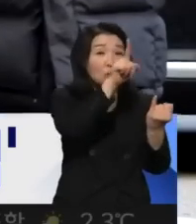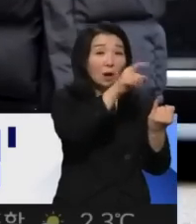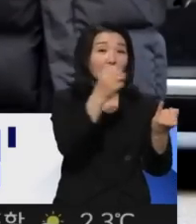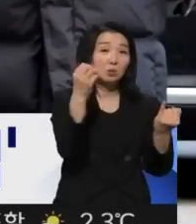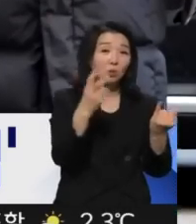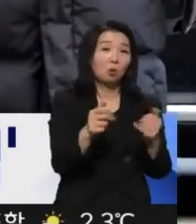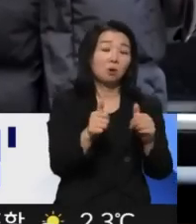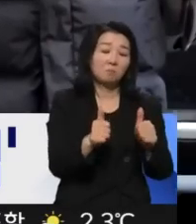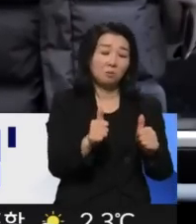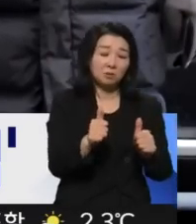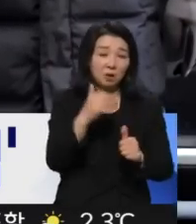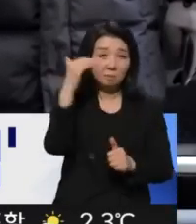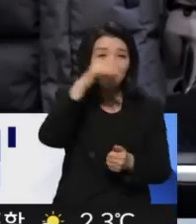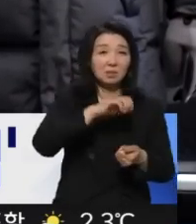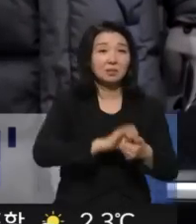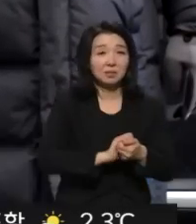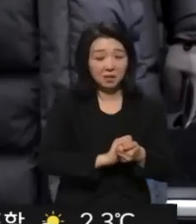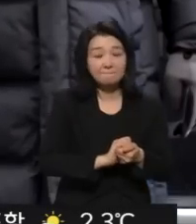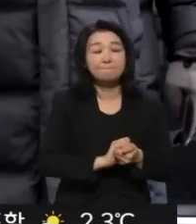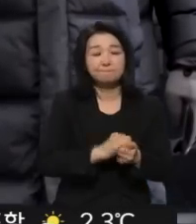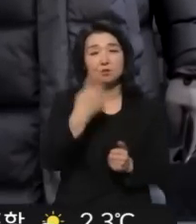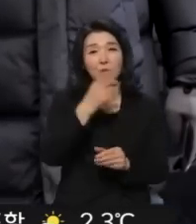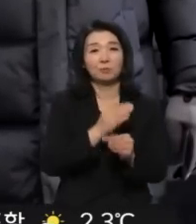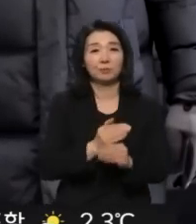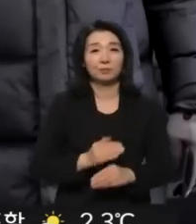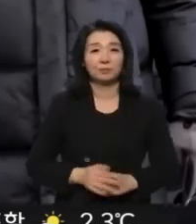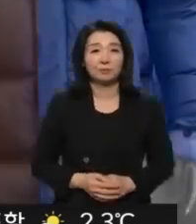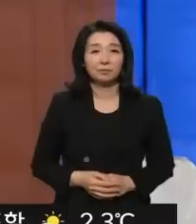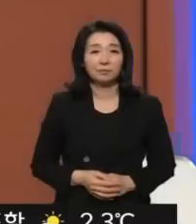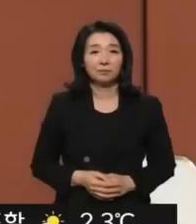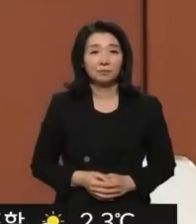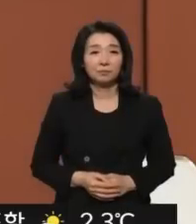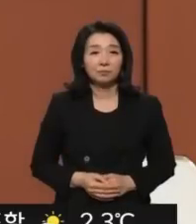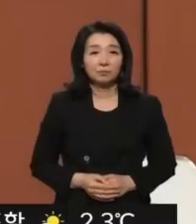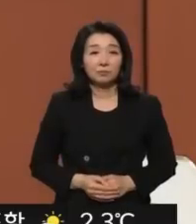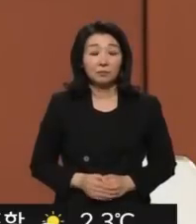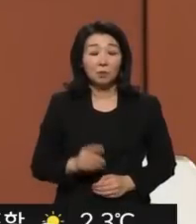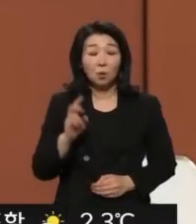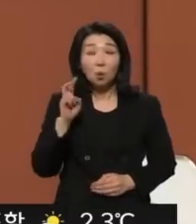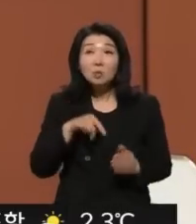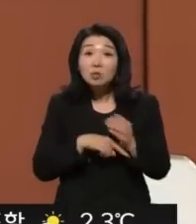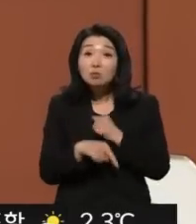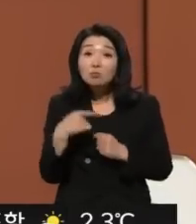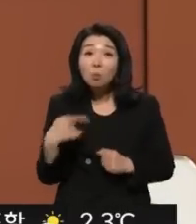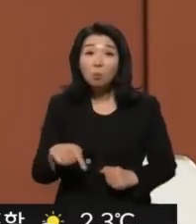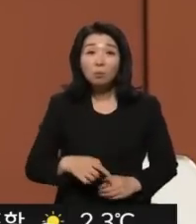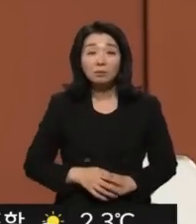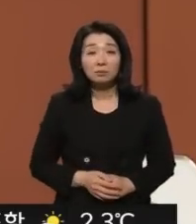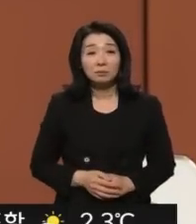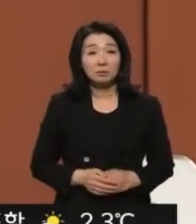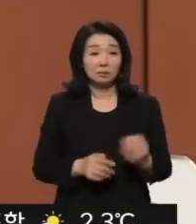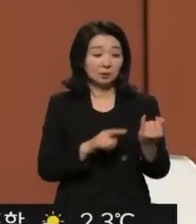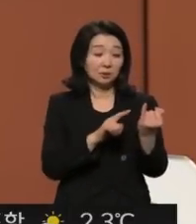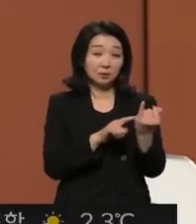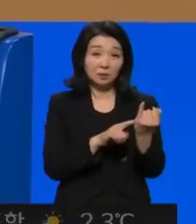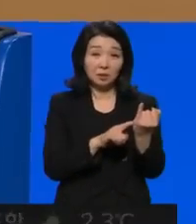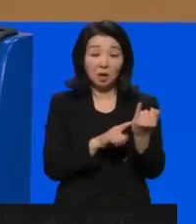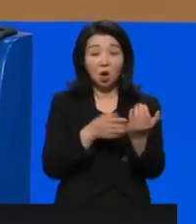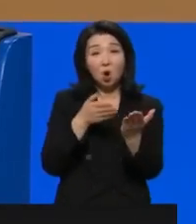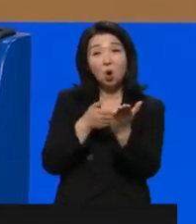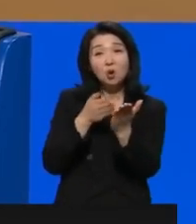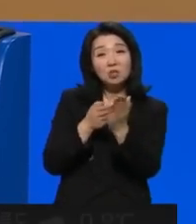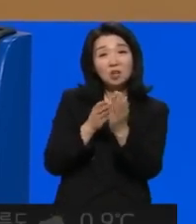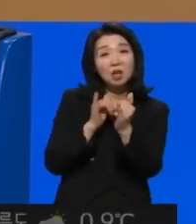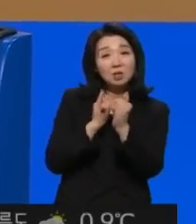이 법정 방청 제한하는 방안 등을 검토 중입니다. 유 실장, 혹시 이유가 나온 게 있어요? 네, 이 씨가 이 한 언론사와의